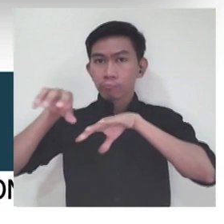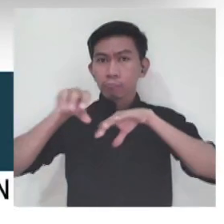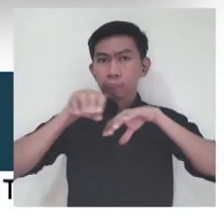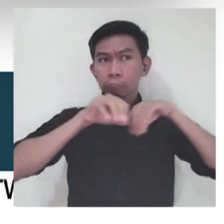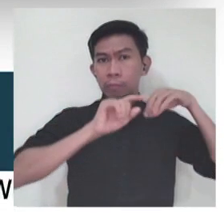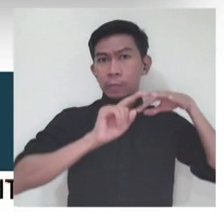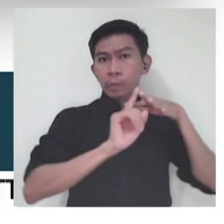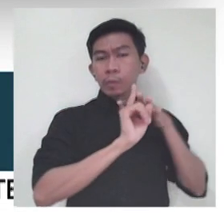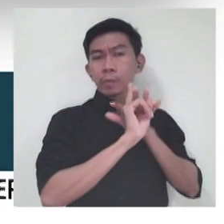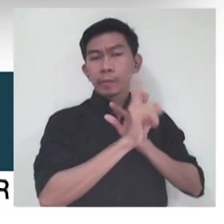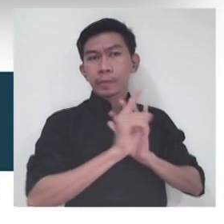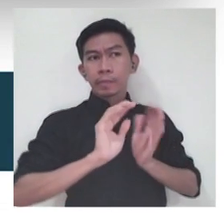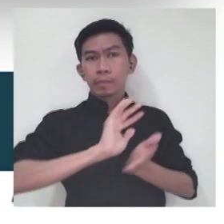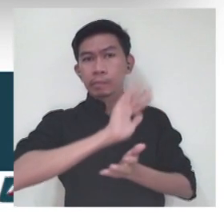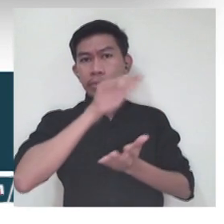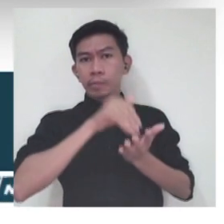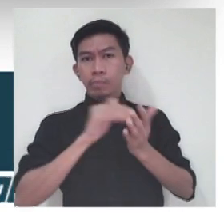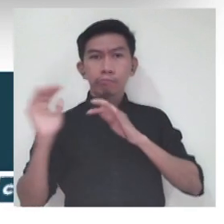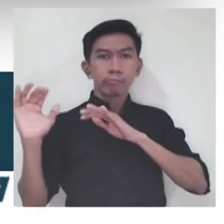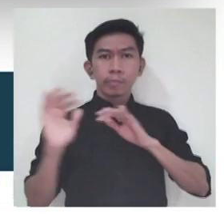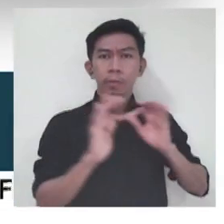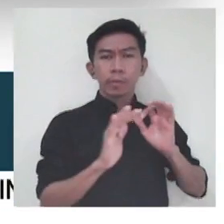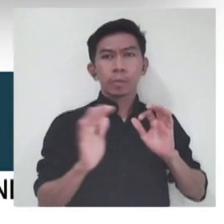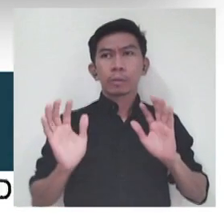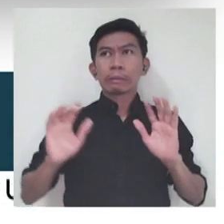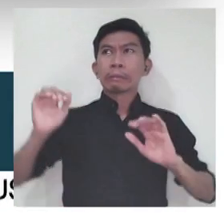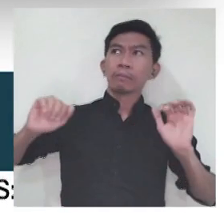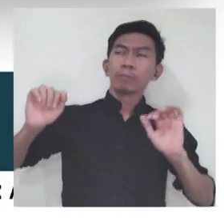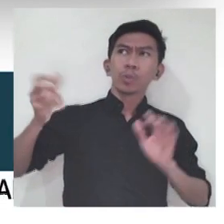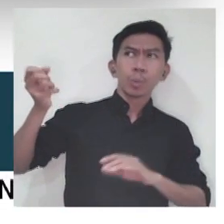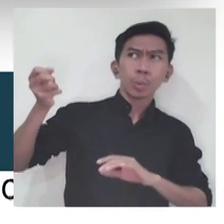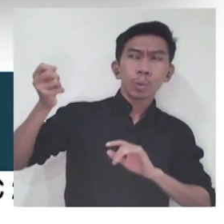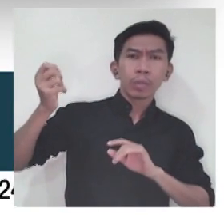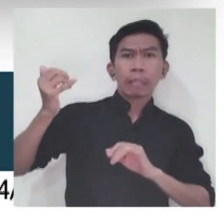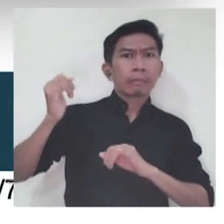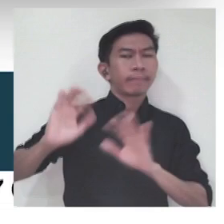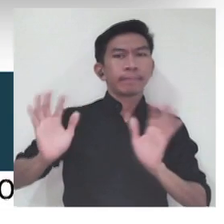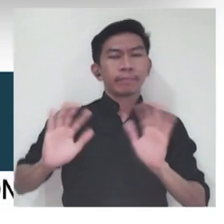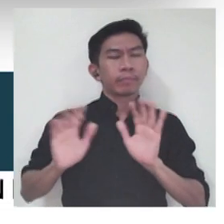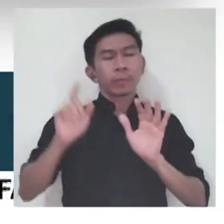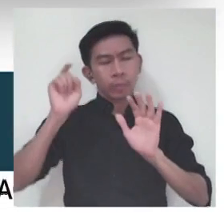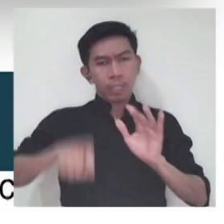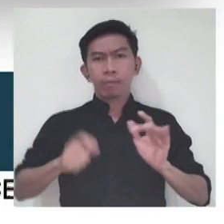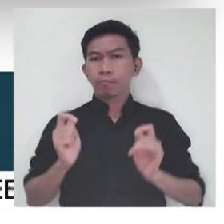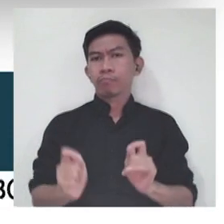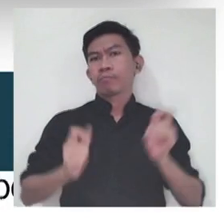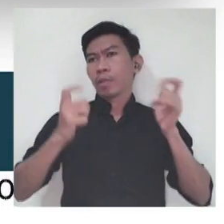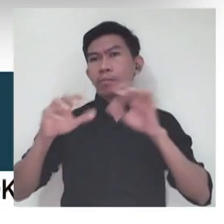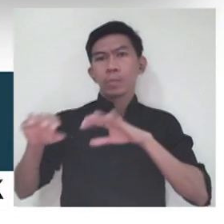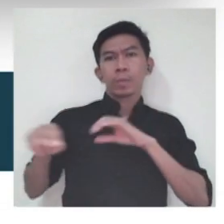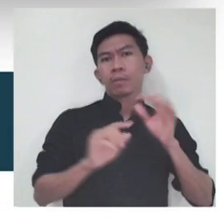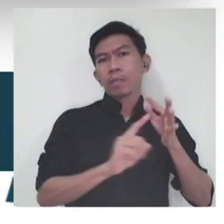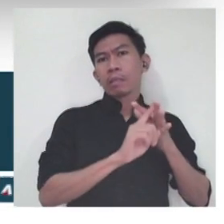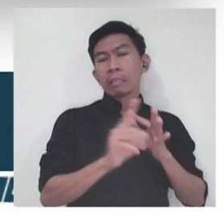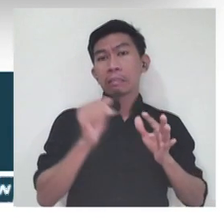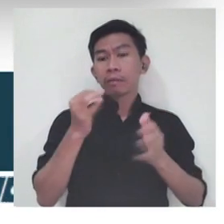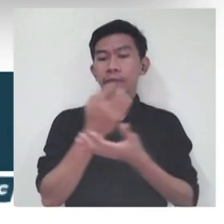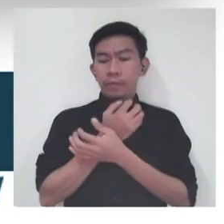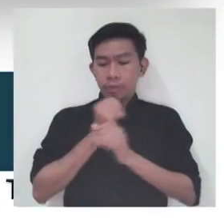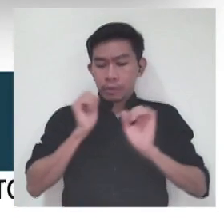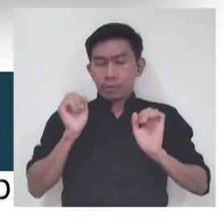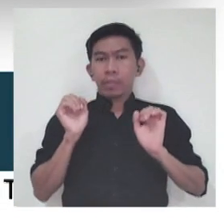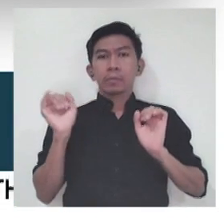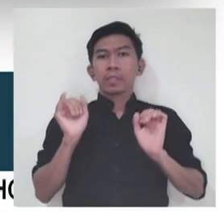mga ligtas na lugar, wag na po tayo mag-atubili. Para po kapag tayo po ay ligtas, maililigtas po natin yung ating pamilya at yung